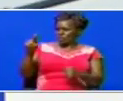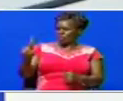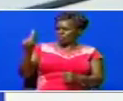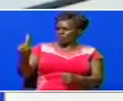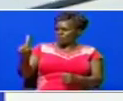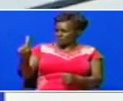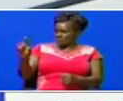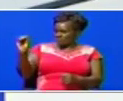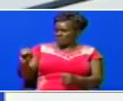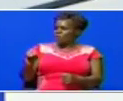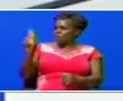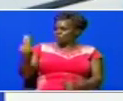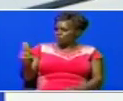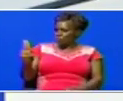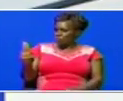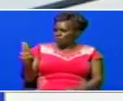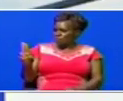0.10%. Uhuru Kenyatta,